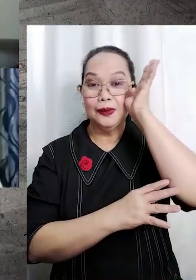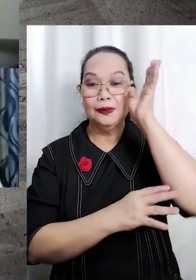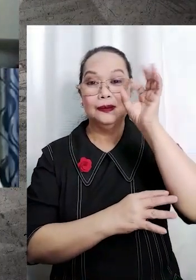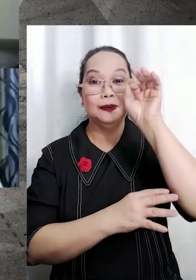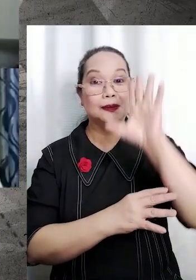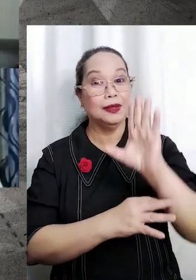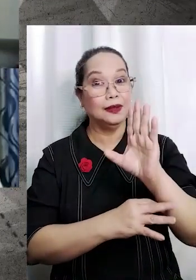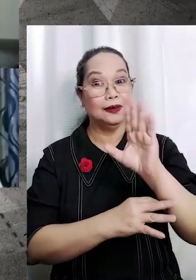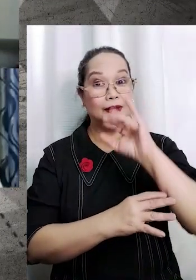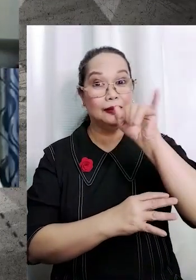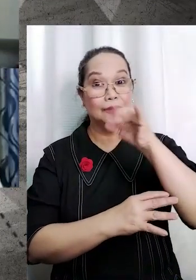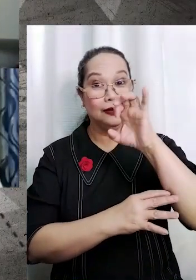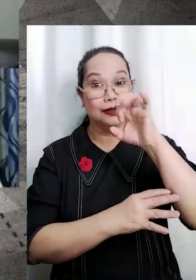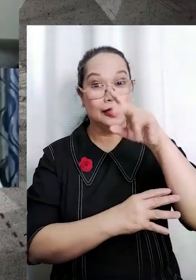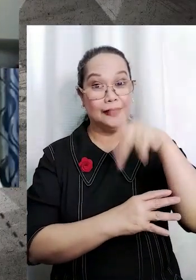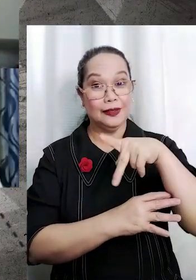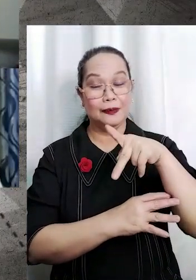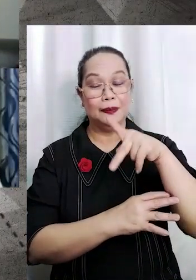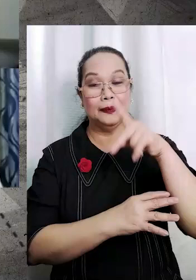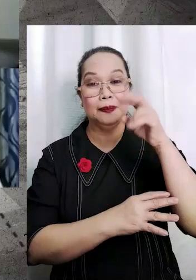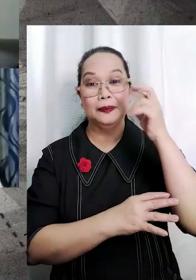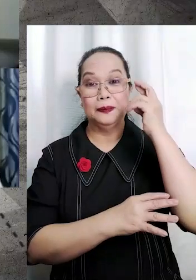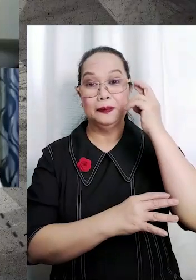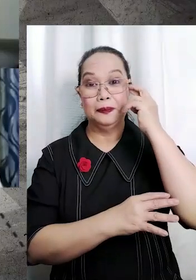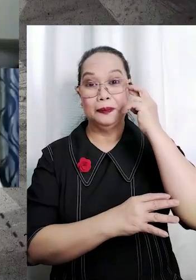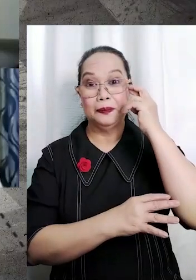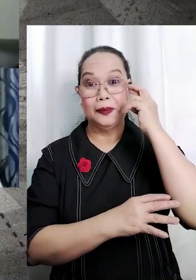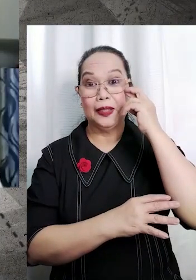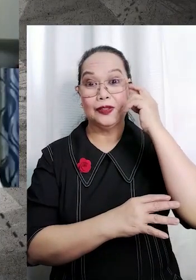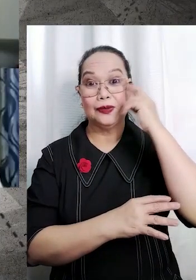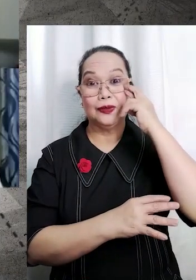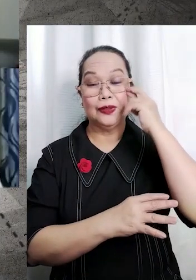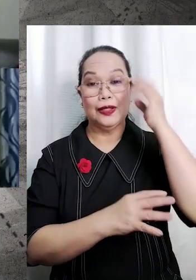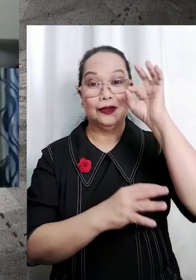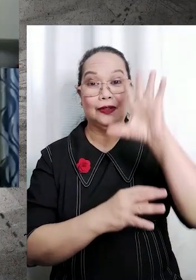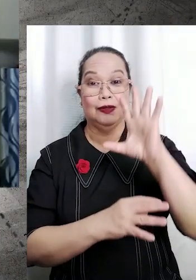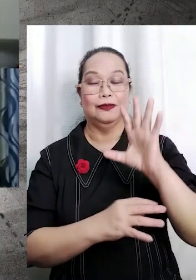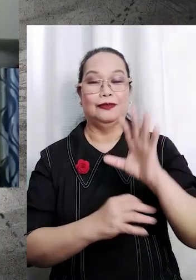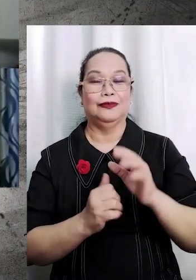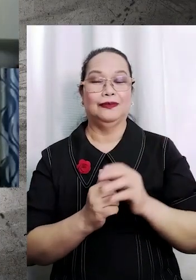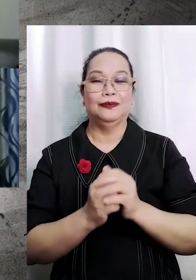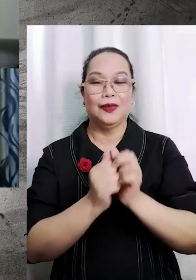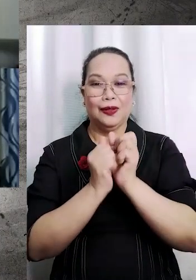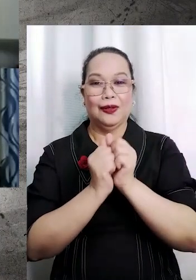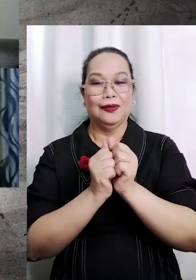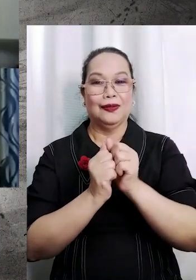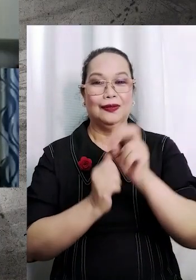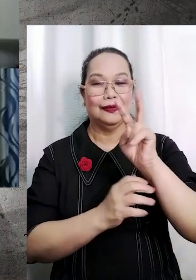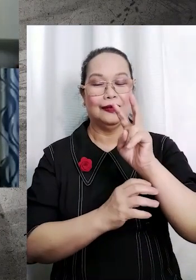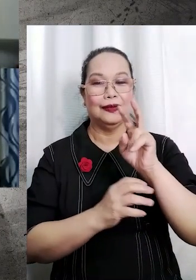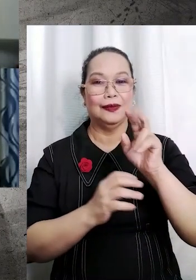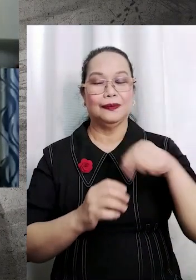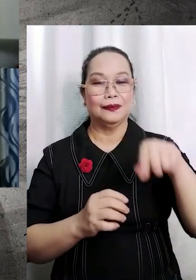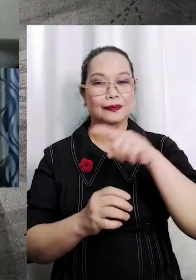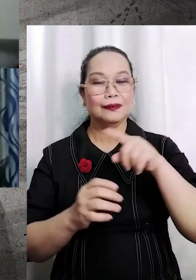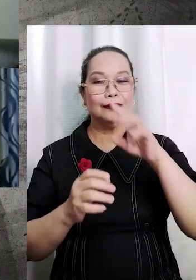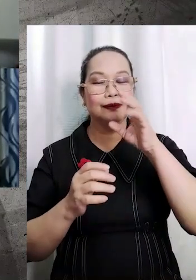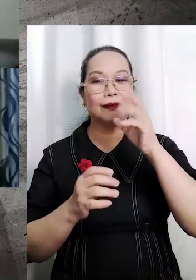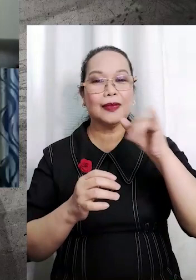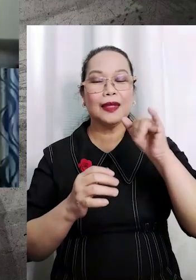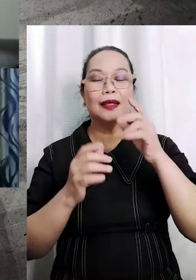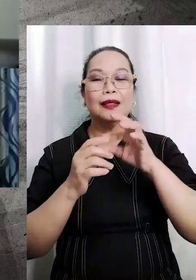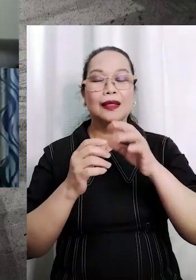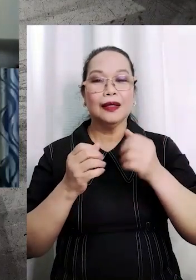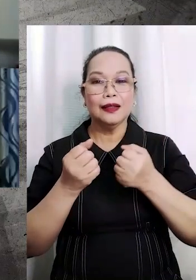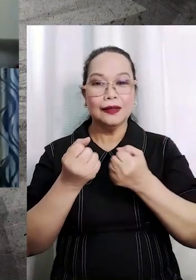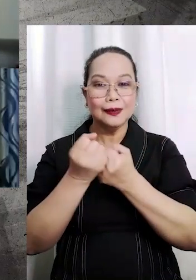Pastor Bot Abelado, ang Pastor J.C. Plim, at kasama rin si Pastor Randolph Velasquez.